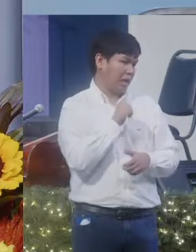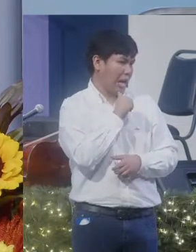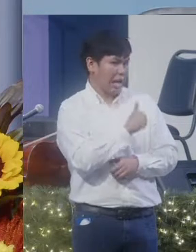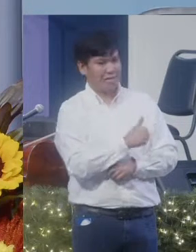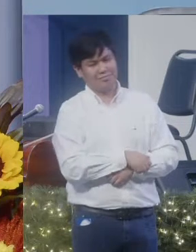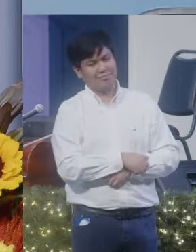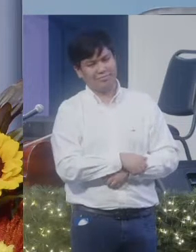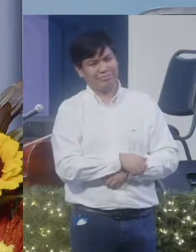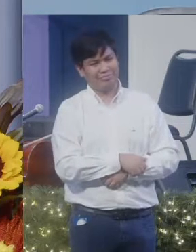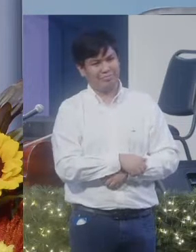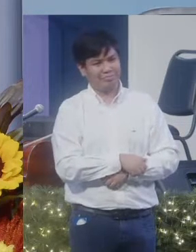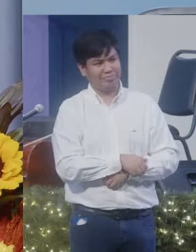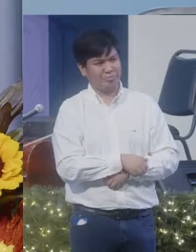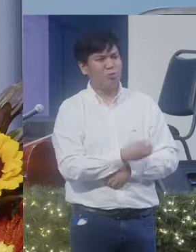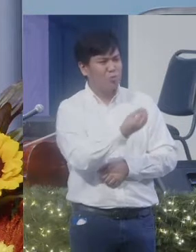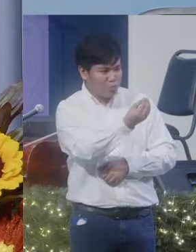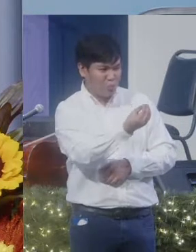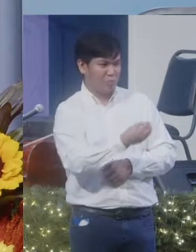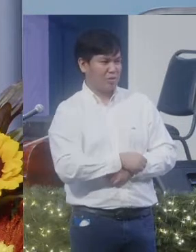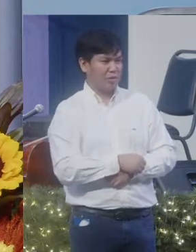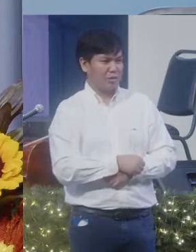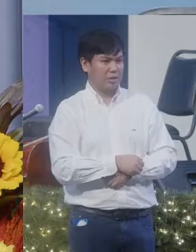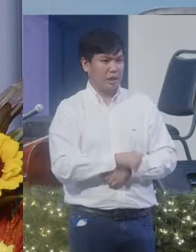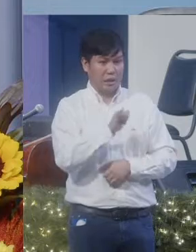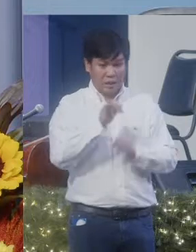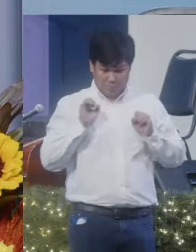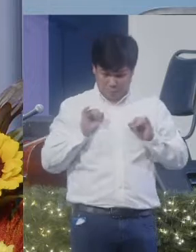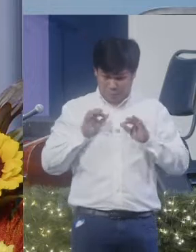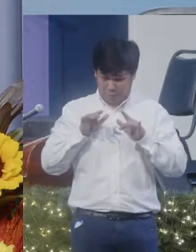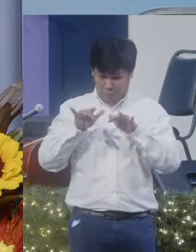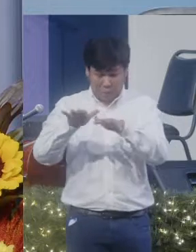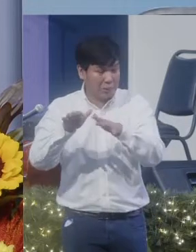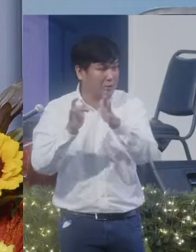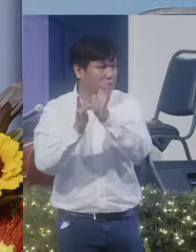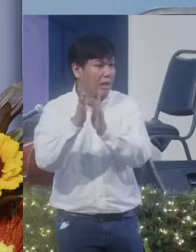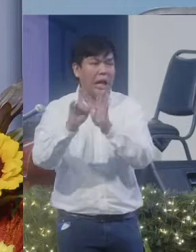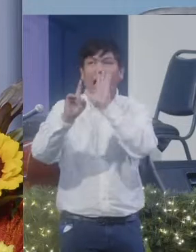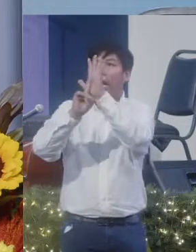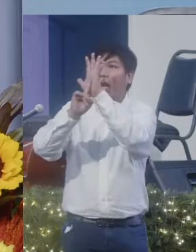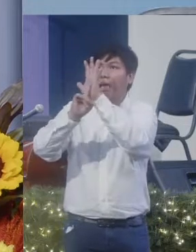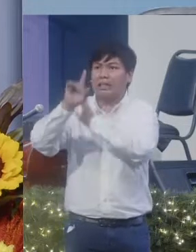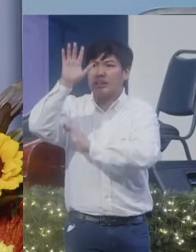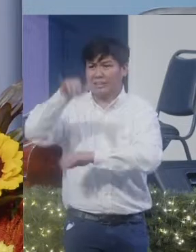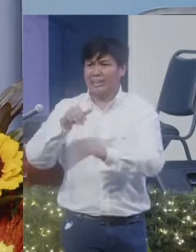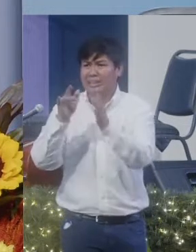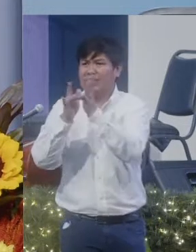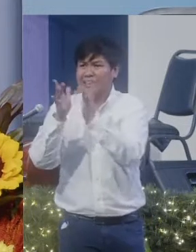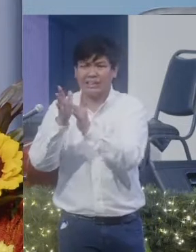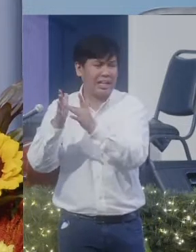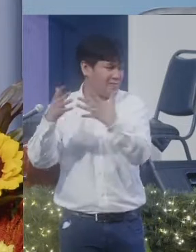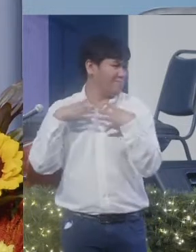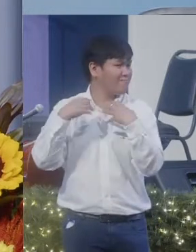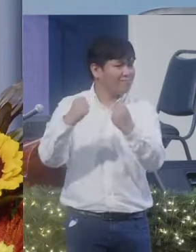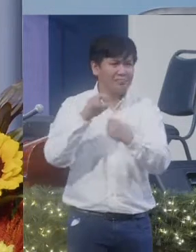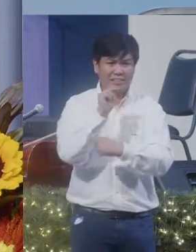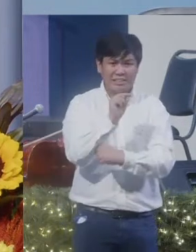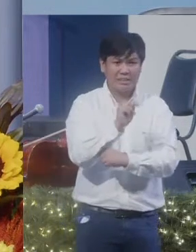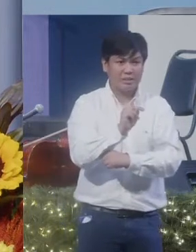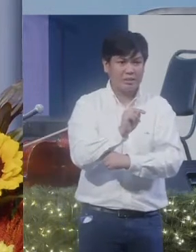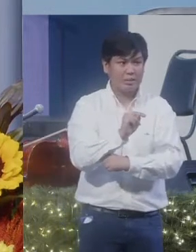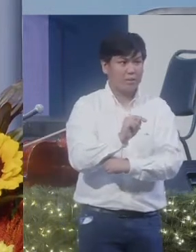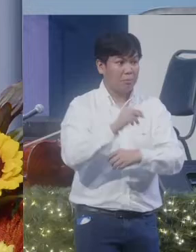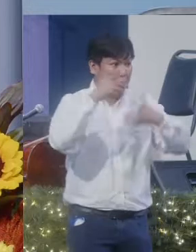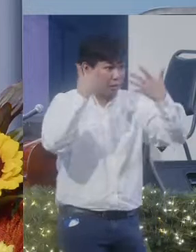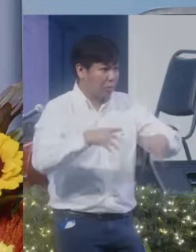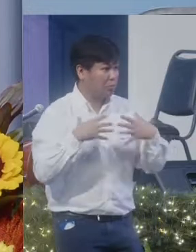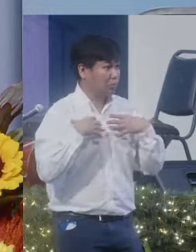Konti lang po. Marami pong humiwalay sa Kanya nung medyo mabigat na yung Kanyang katuroan. Alam natin yan sa